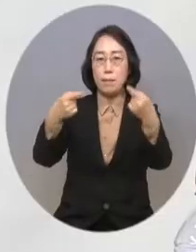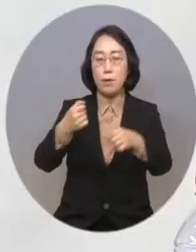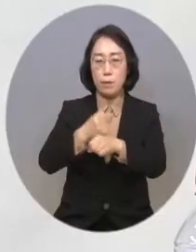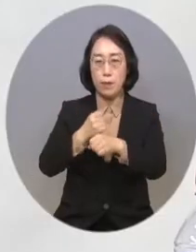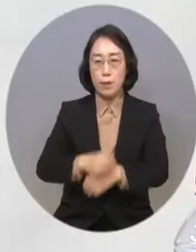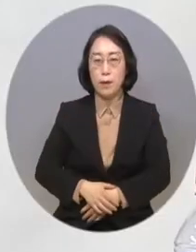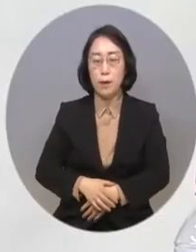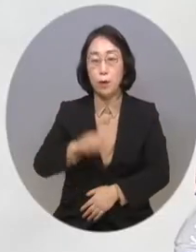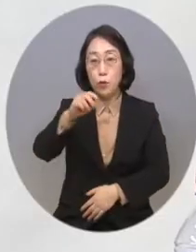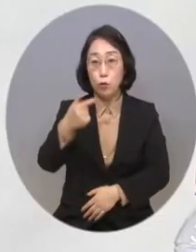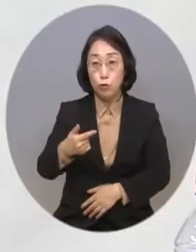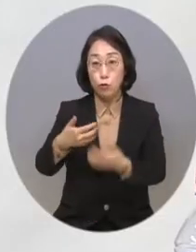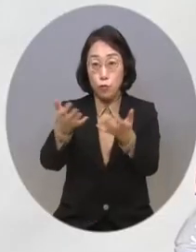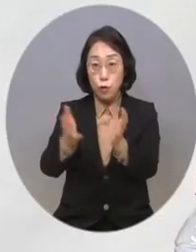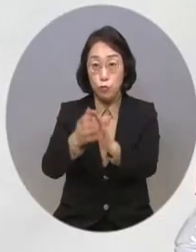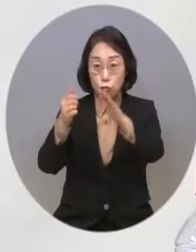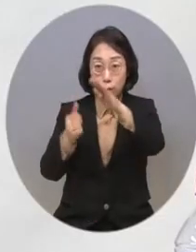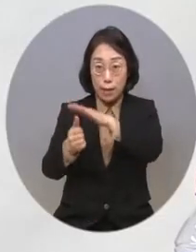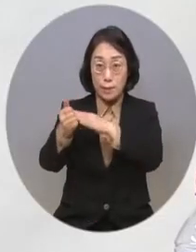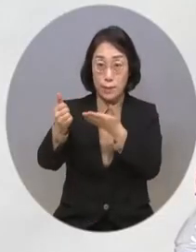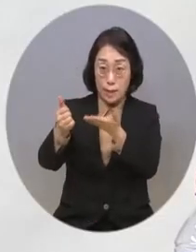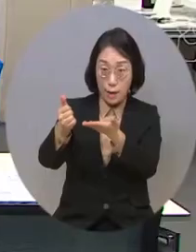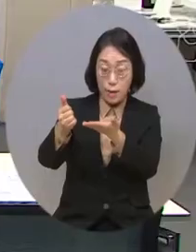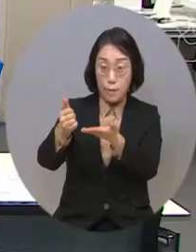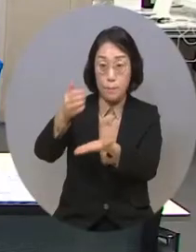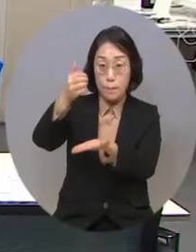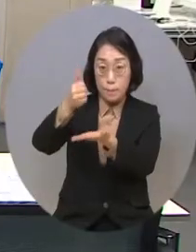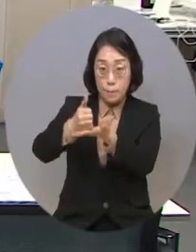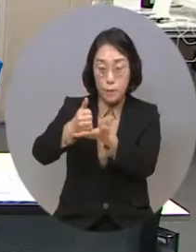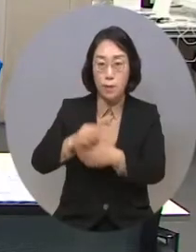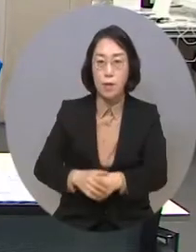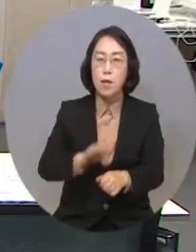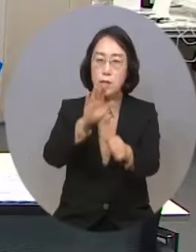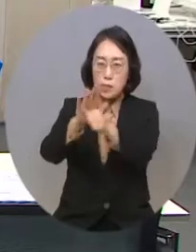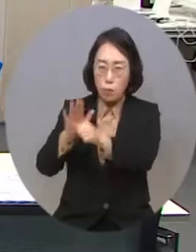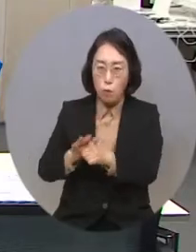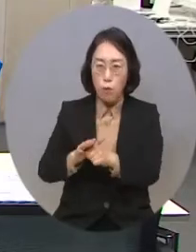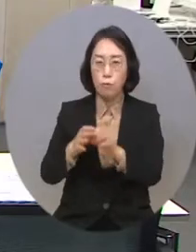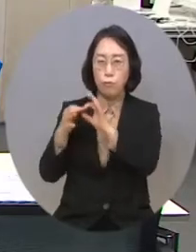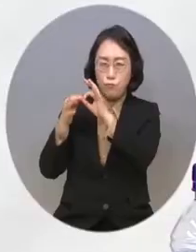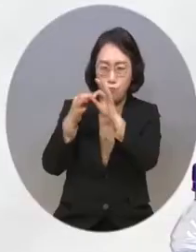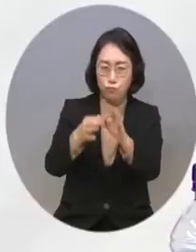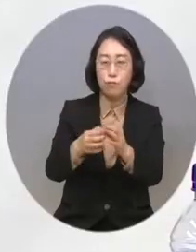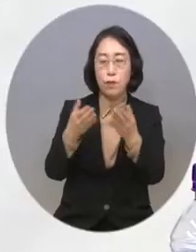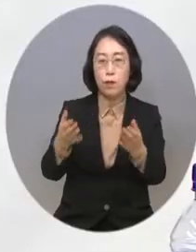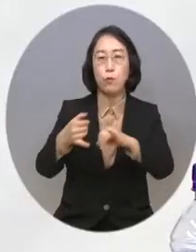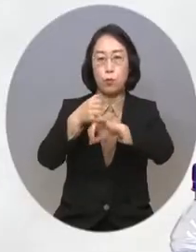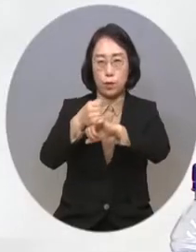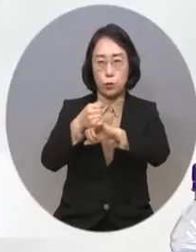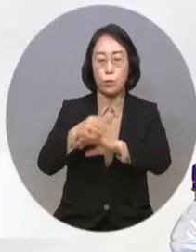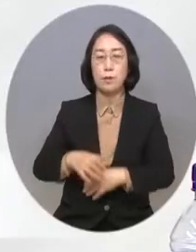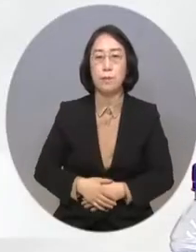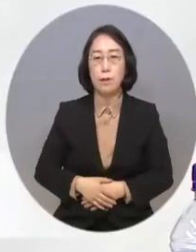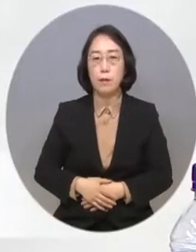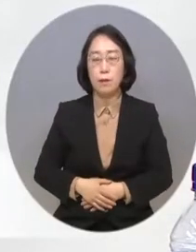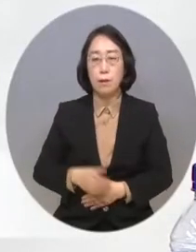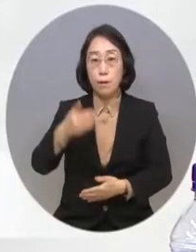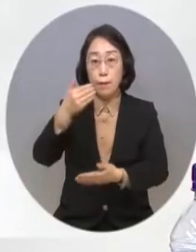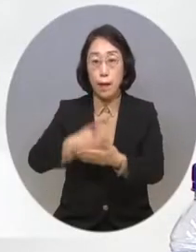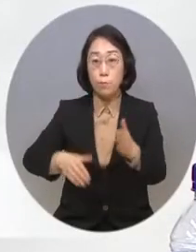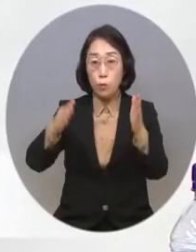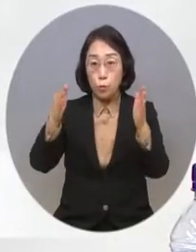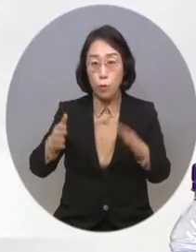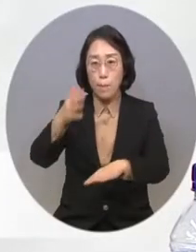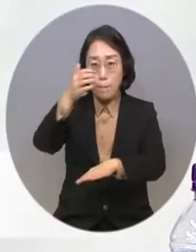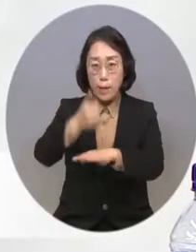이날 윤경선 선수단장은 선수들을 위해 체계적인 지원에 나서겠다는 포부를 밝혔습니다. 남은 기간